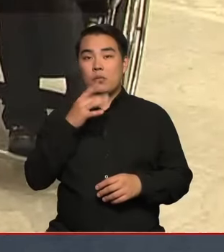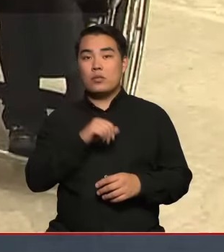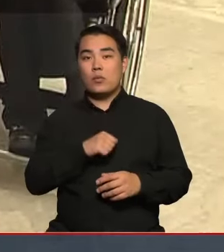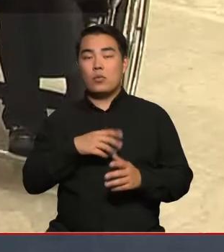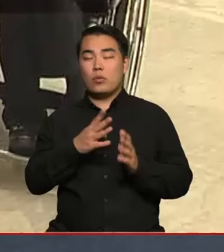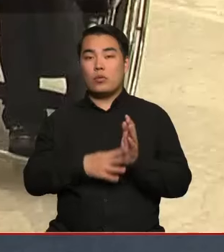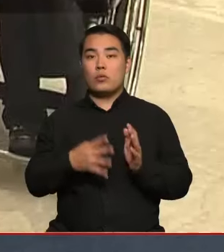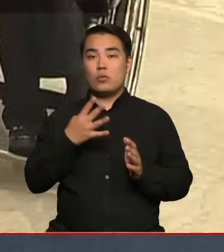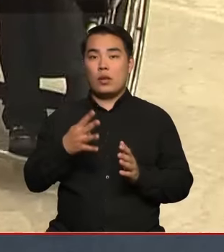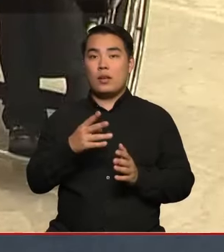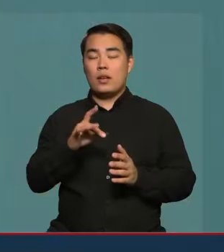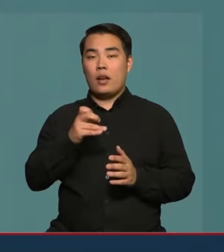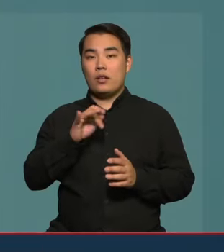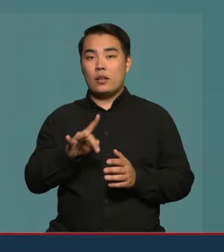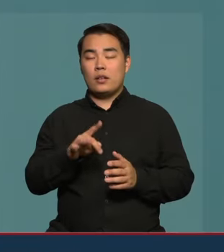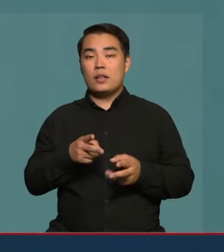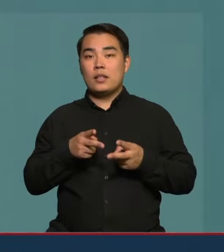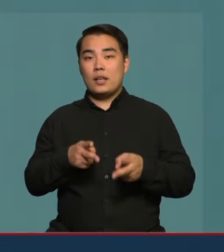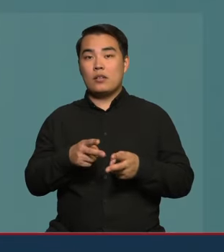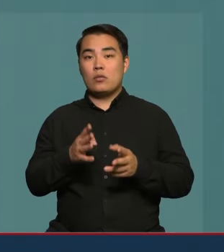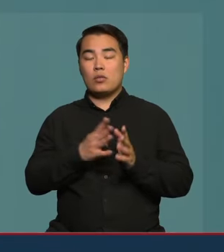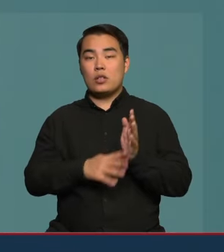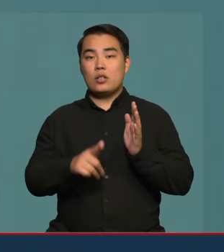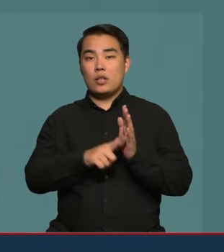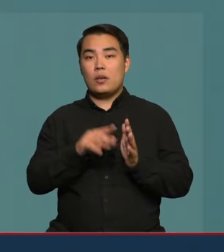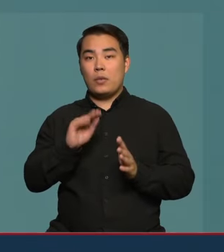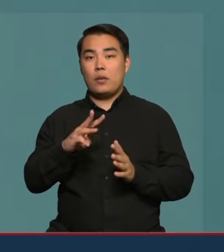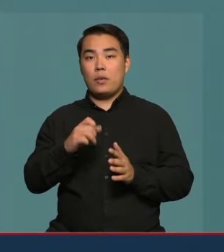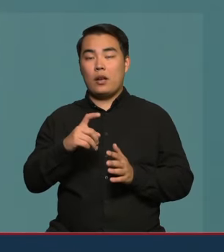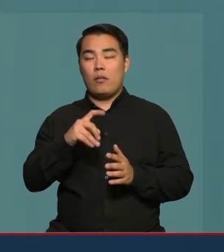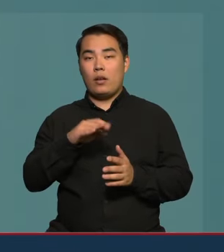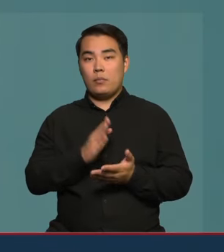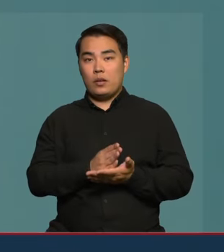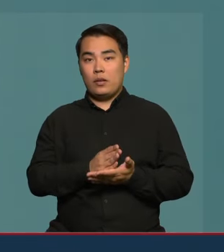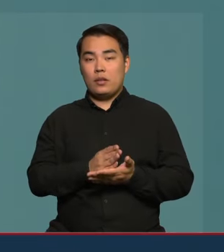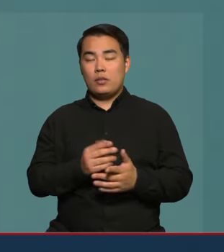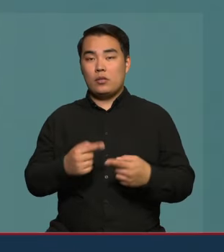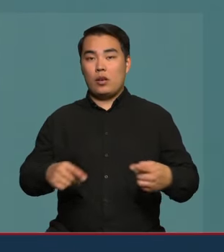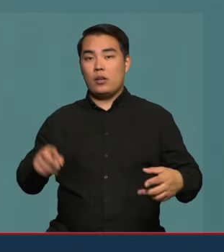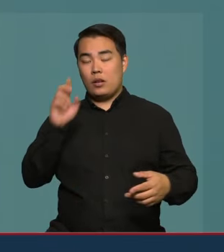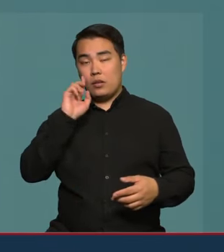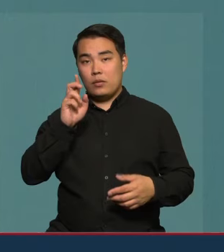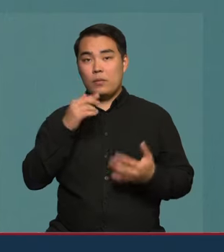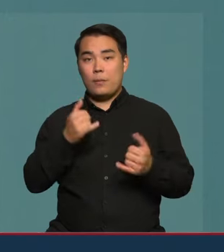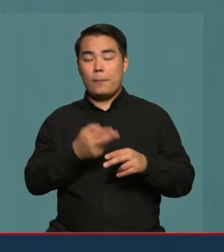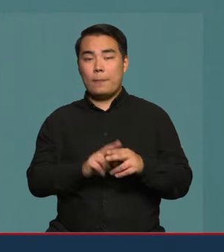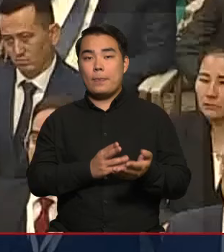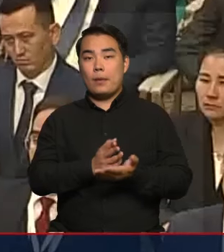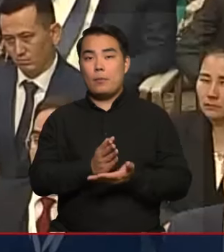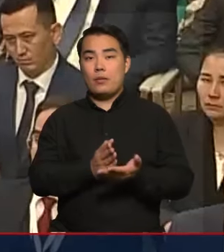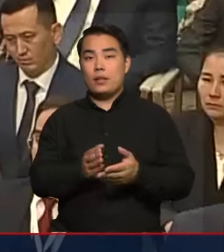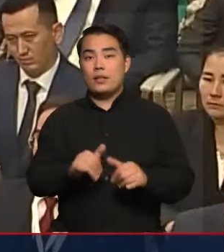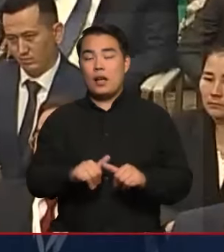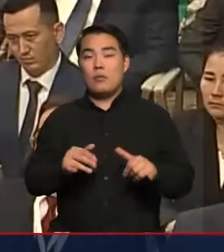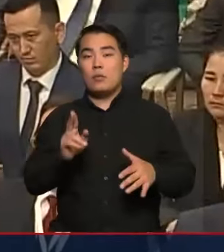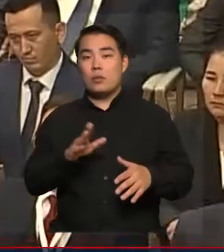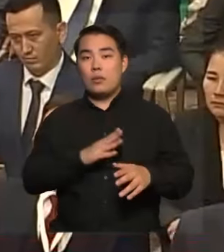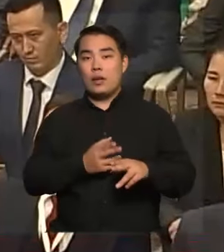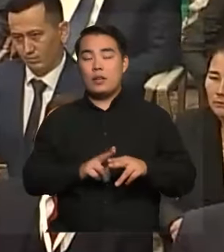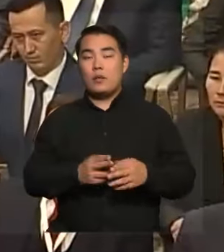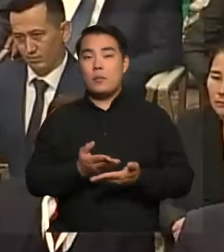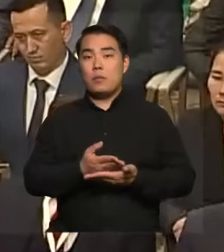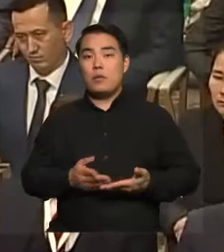94 реактор 97 000 мегаватт электр қуатын өндіруде. Басқа мемлекеттер осы саланы дамытып жатқанда біз